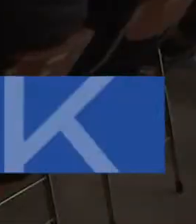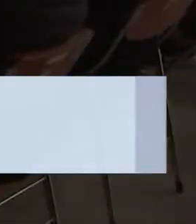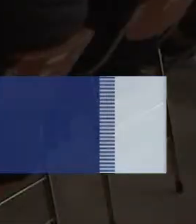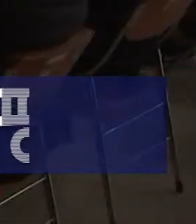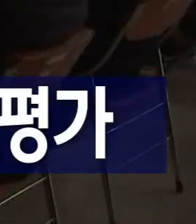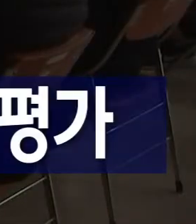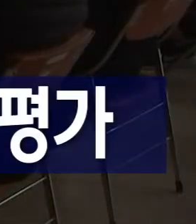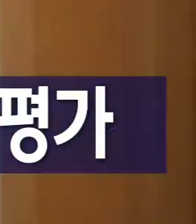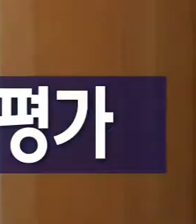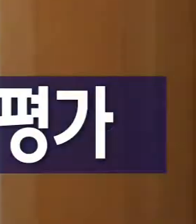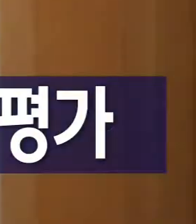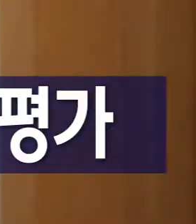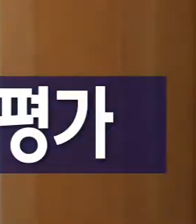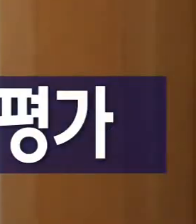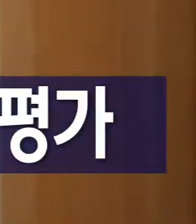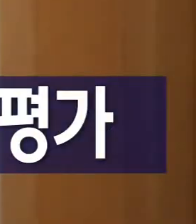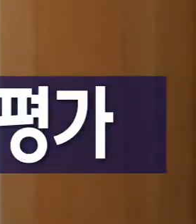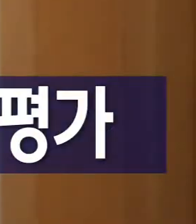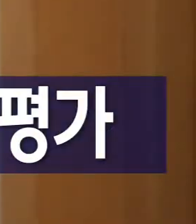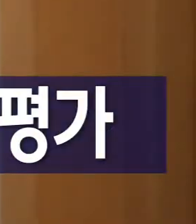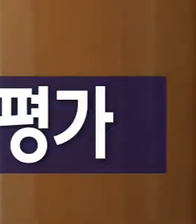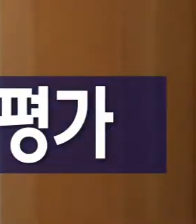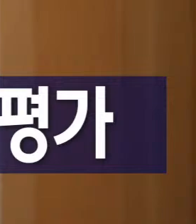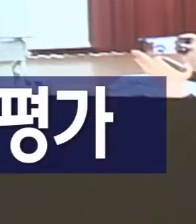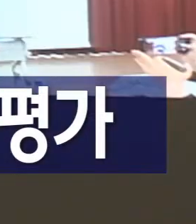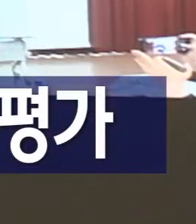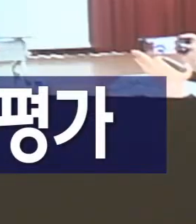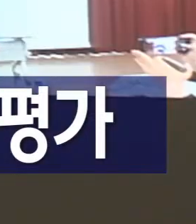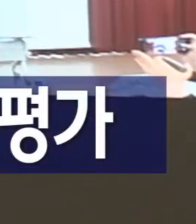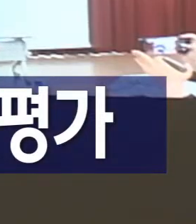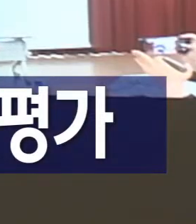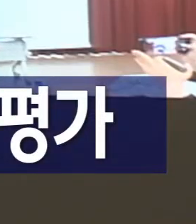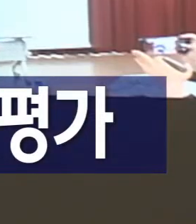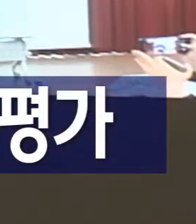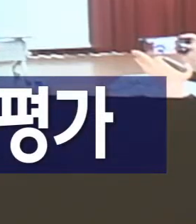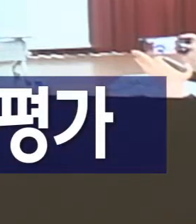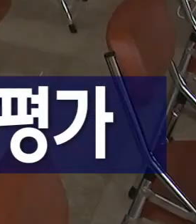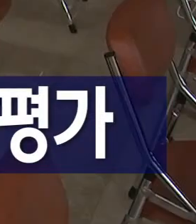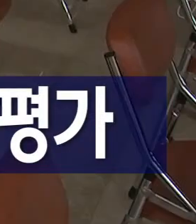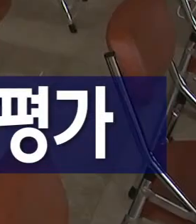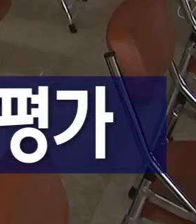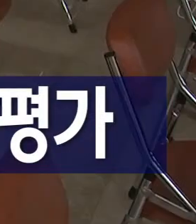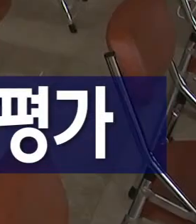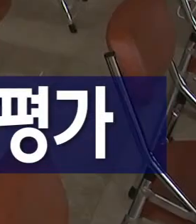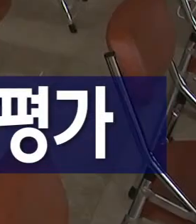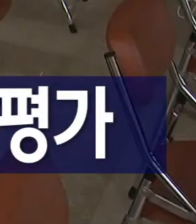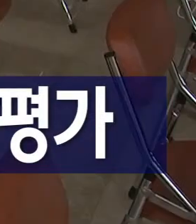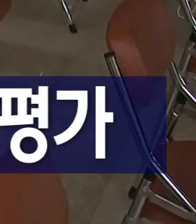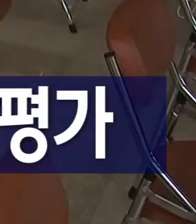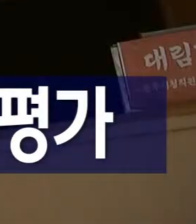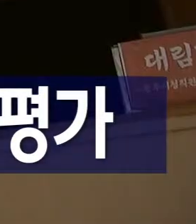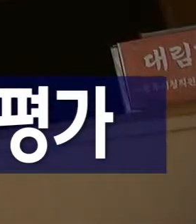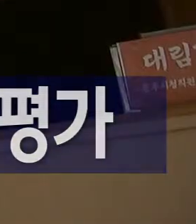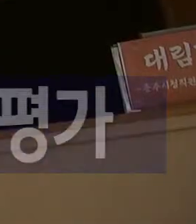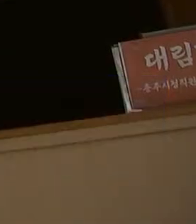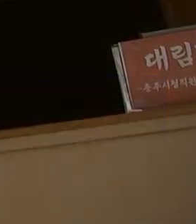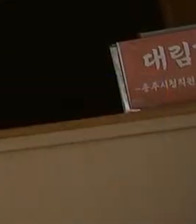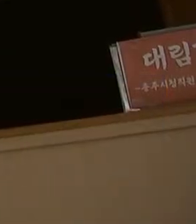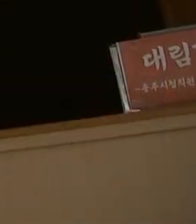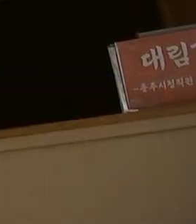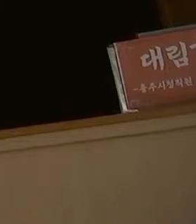충주시가 팀별 성과를 공개 발표하고 상호 평가하게 했습니다. 일 안 하면 불편해지는 자리 점점